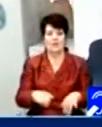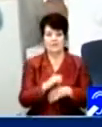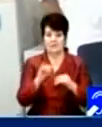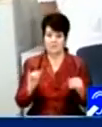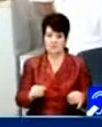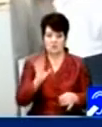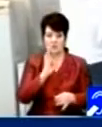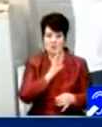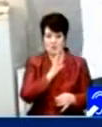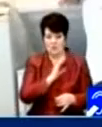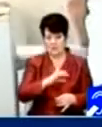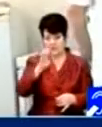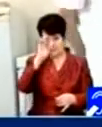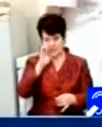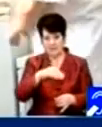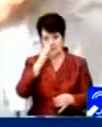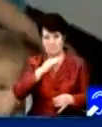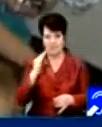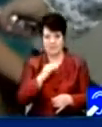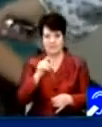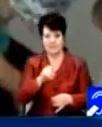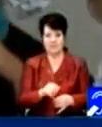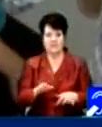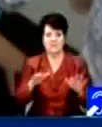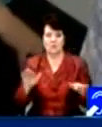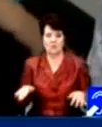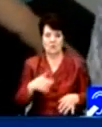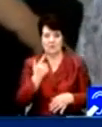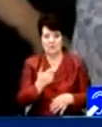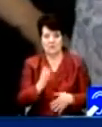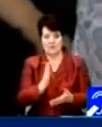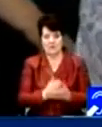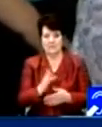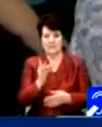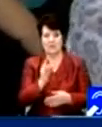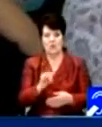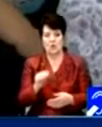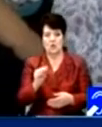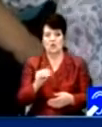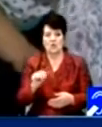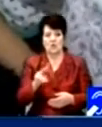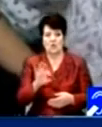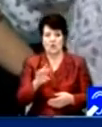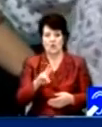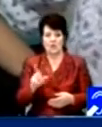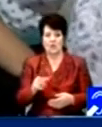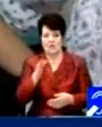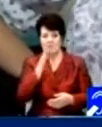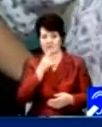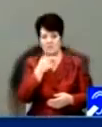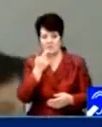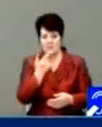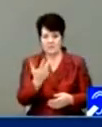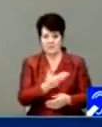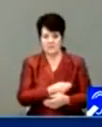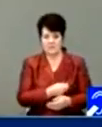nordul țării a pus pe jar și părinții din Soroca. Este rujeolă și facem vaccină la vreme de la nașterea copilului. A,